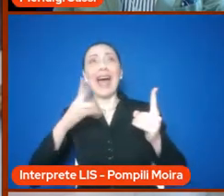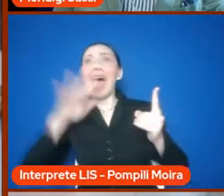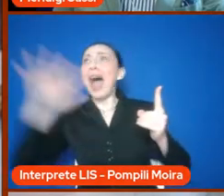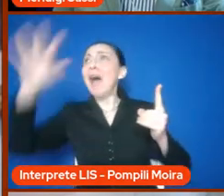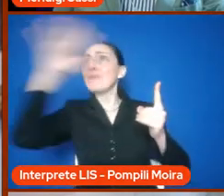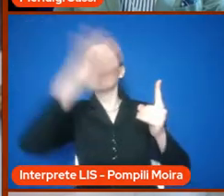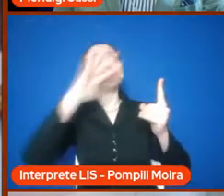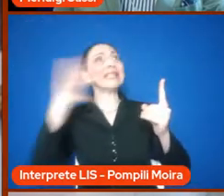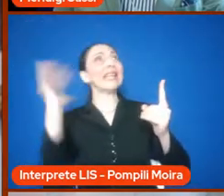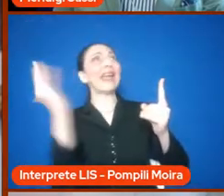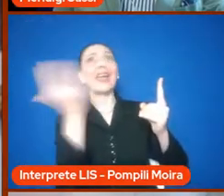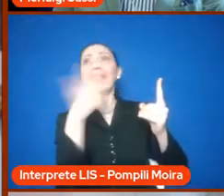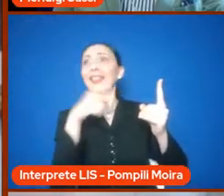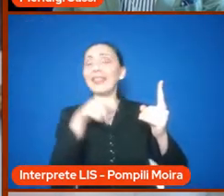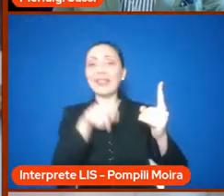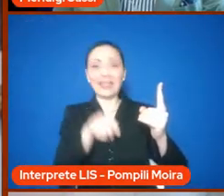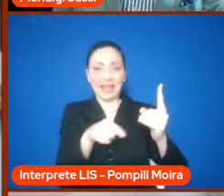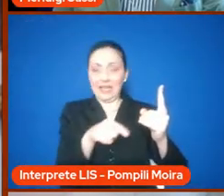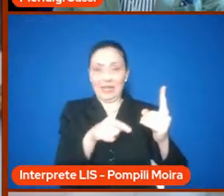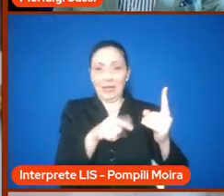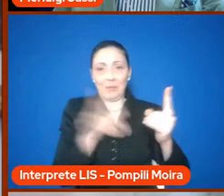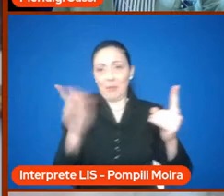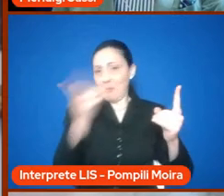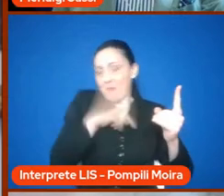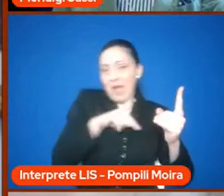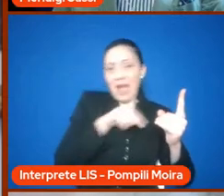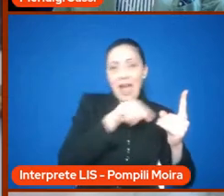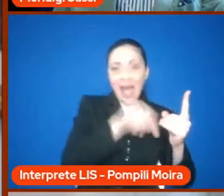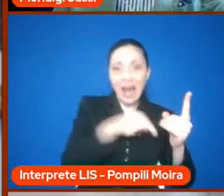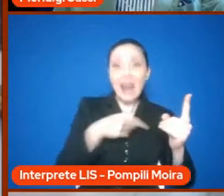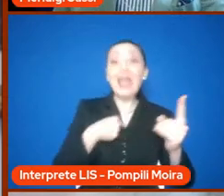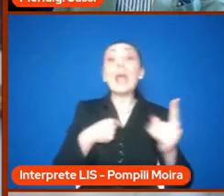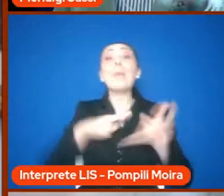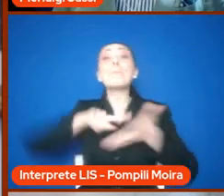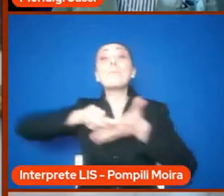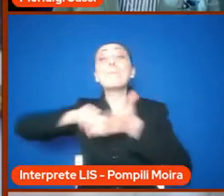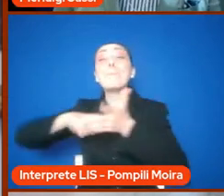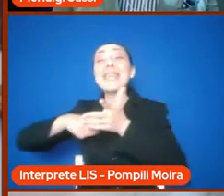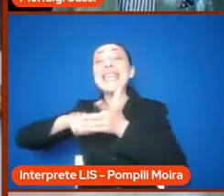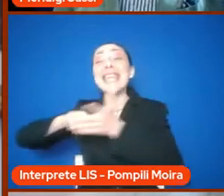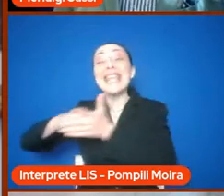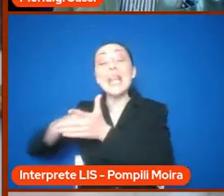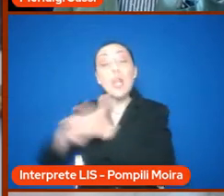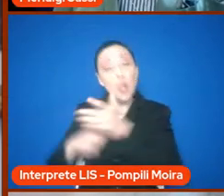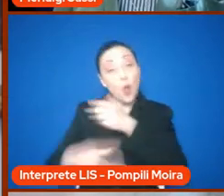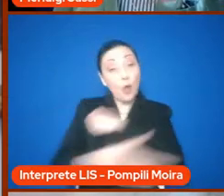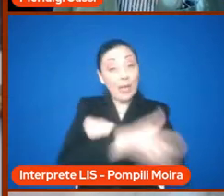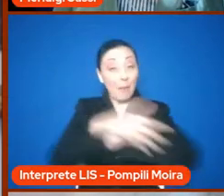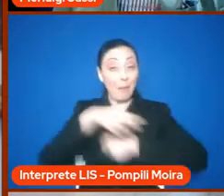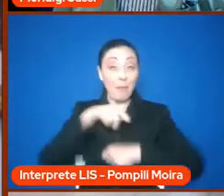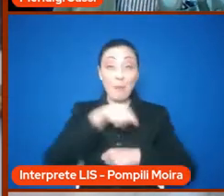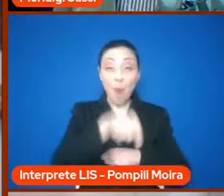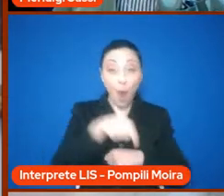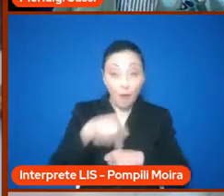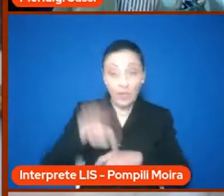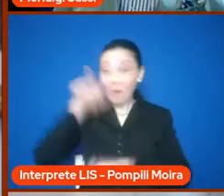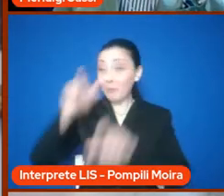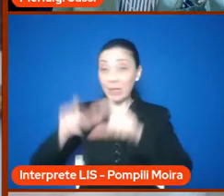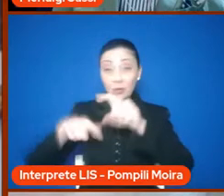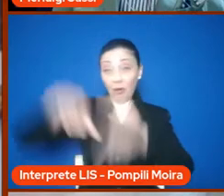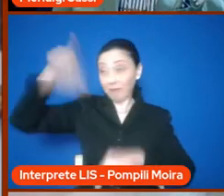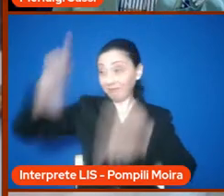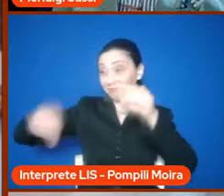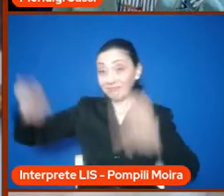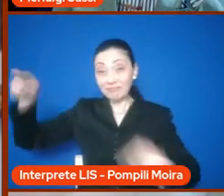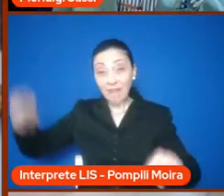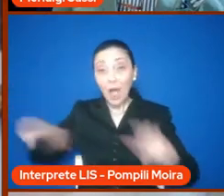di poveri, avevamo grandi disuguaglianze, avevamo persone che non venivano curate adeguatamente e così via. Per